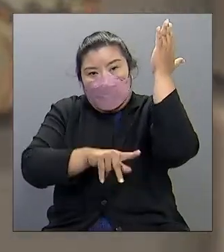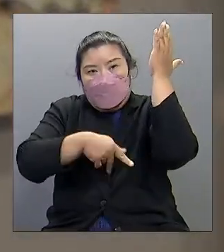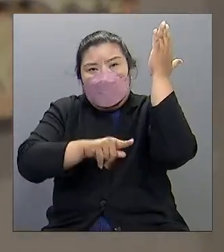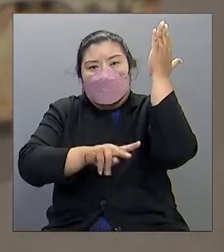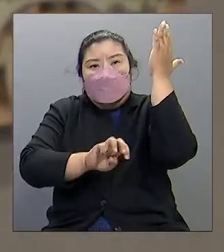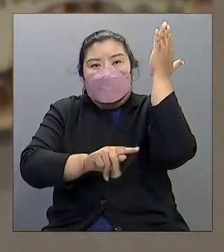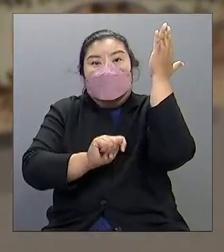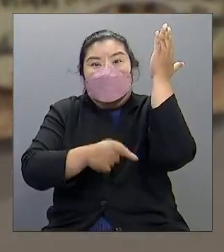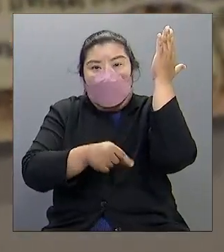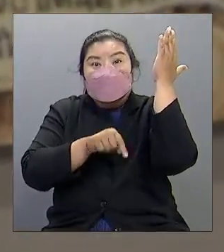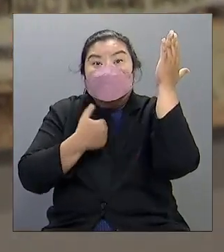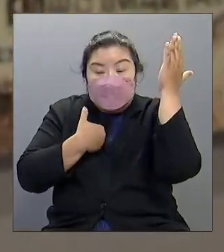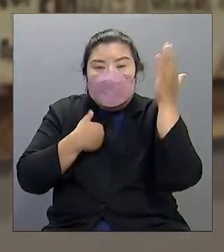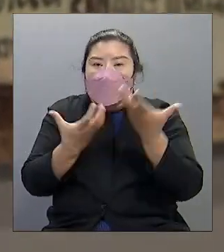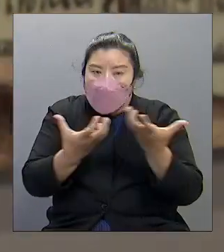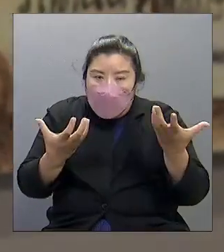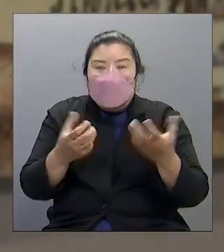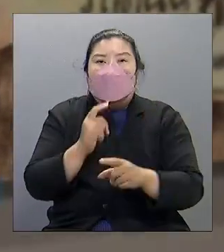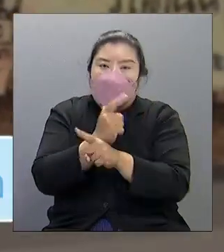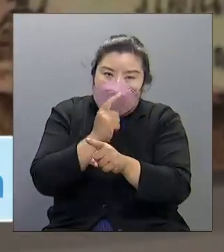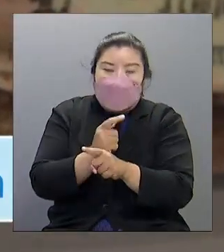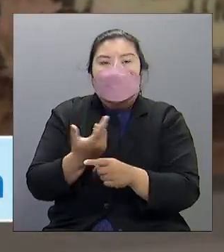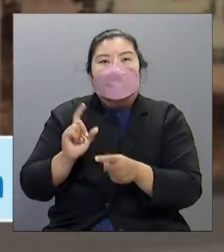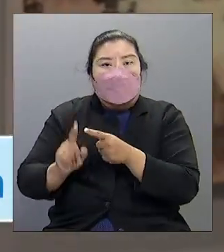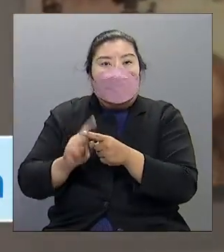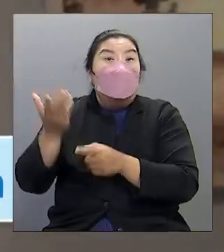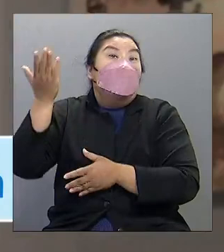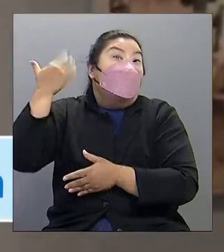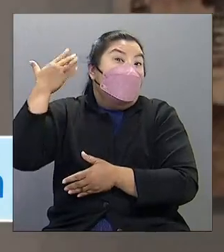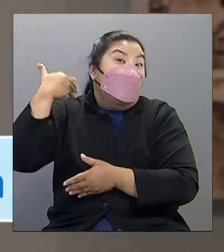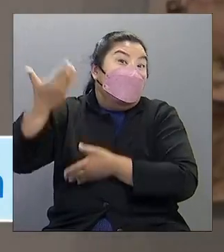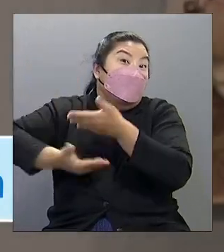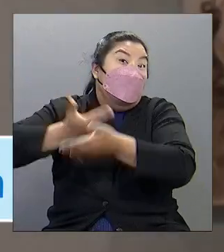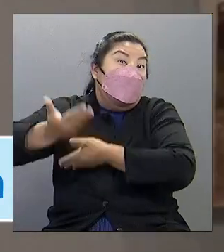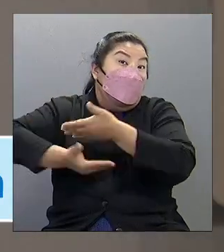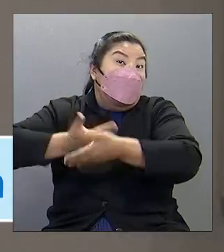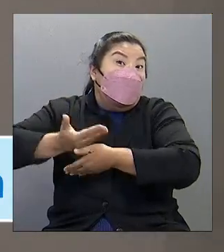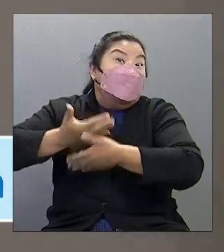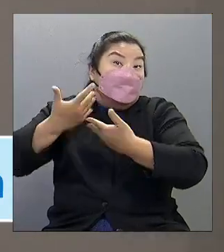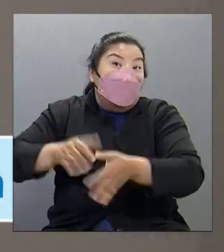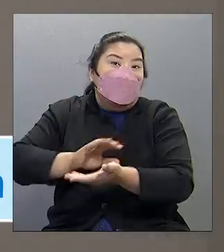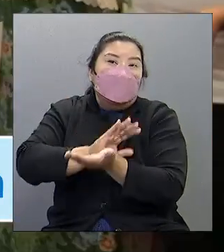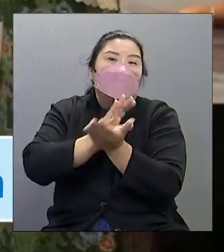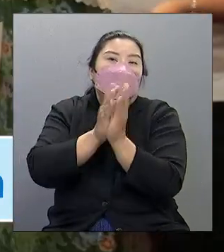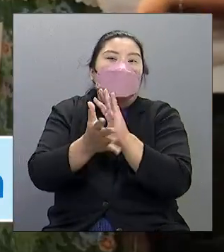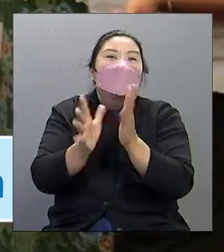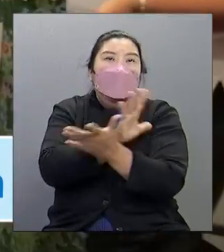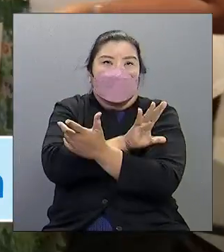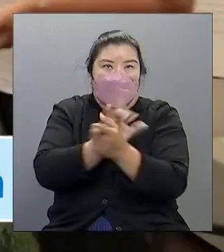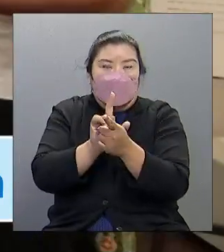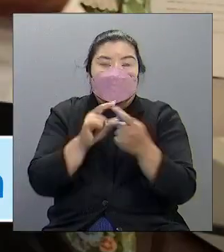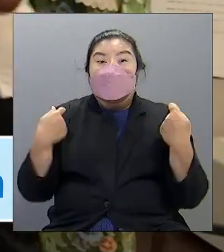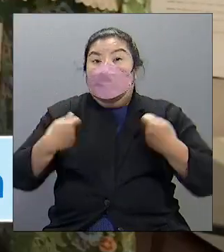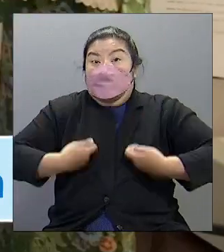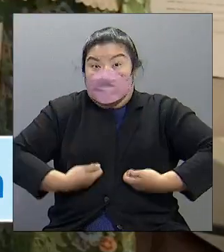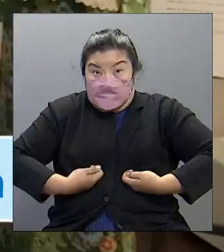ดีบุ อาหารรมถึงสนค้าต่ ๆ ก็ใหเกิดการเปลนแปลงด้านอื่น ๆ ต่างมาด้วยค่ะจดแดงการแตงกายใยกสมัยต่ ด